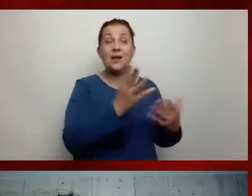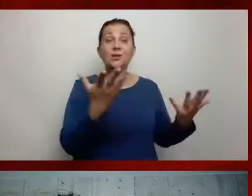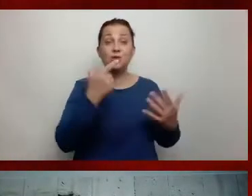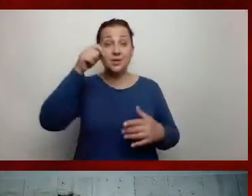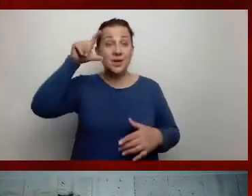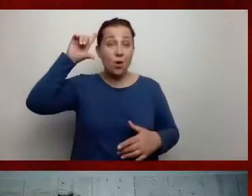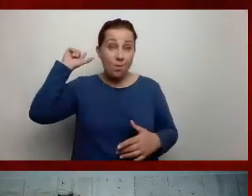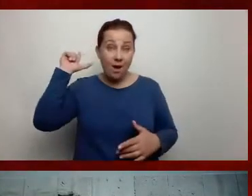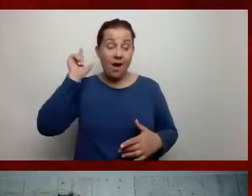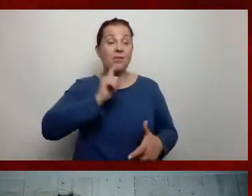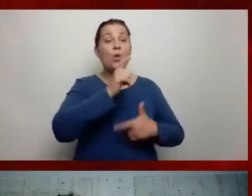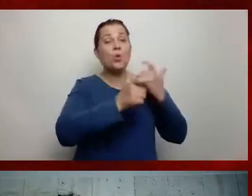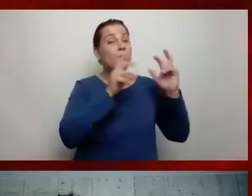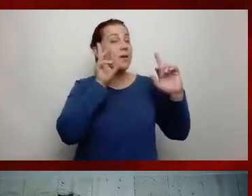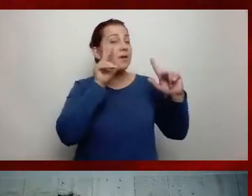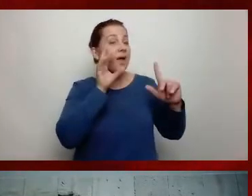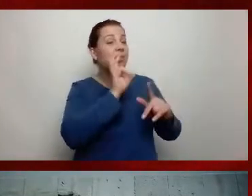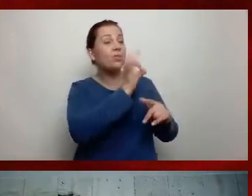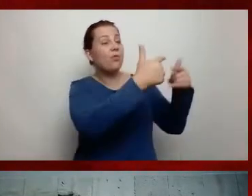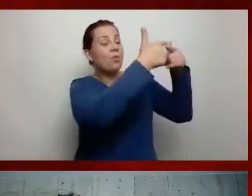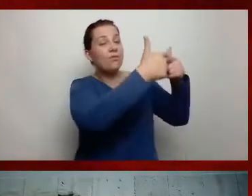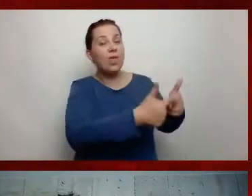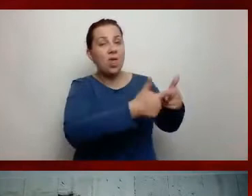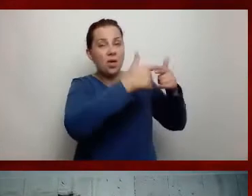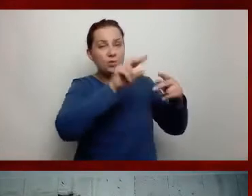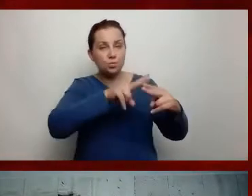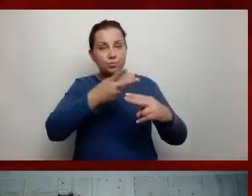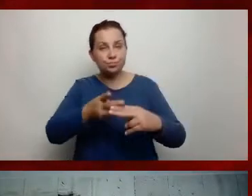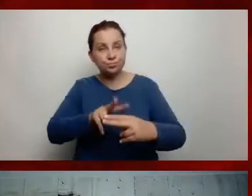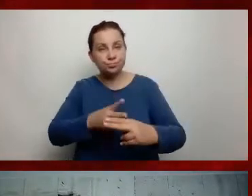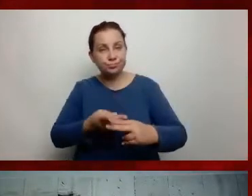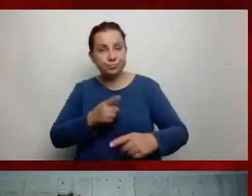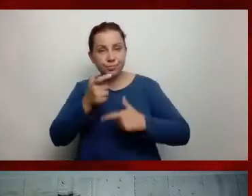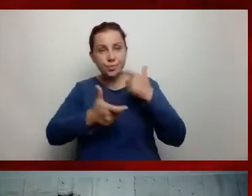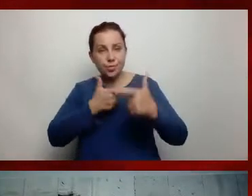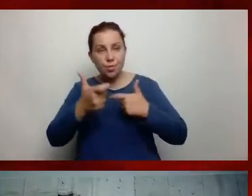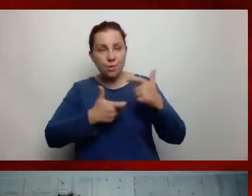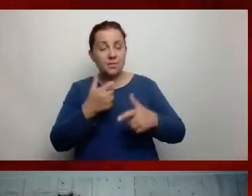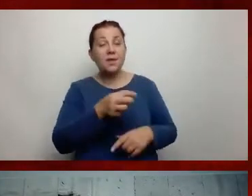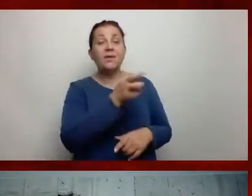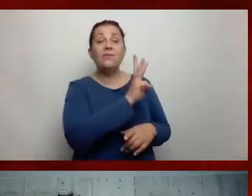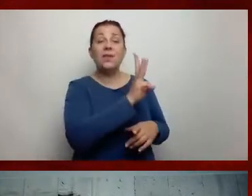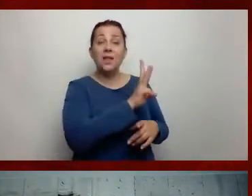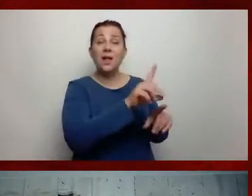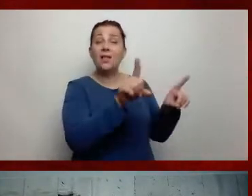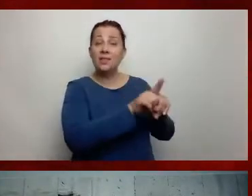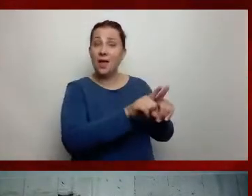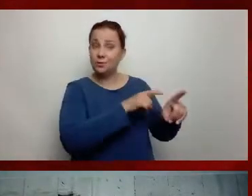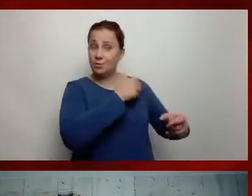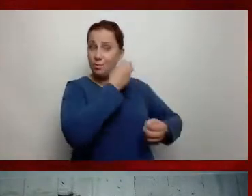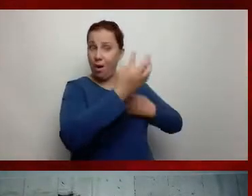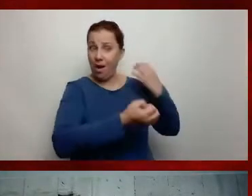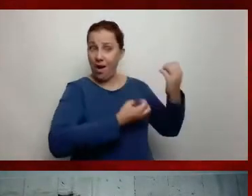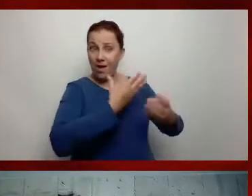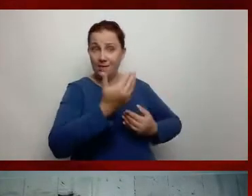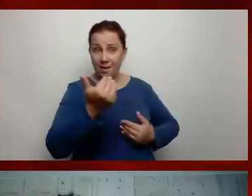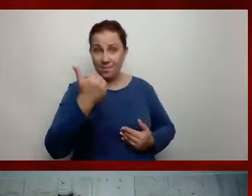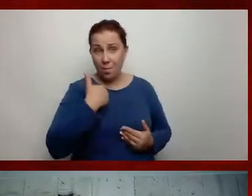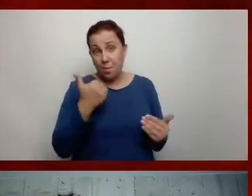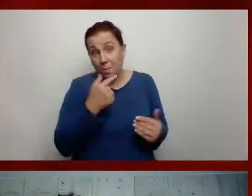interpretują wiersze Witkacego. Witkacy był również poetą, można